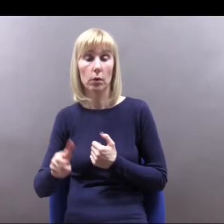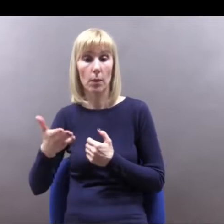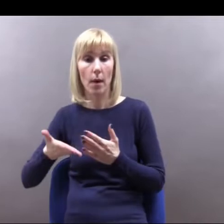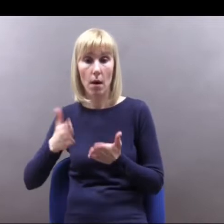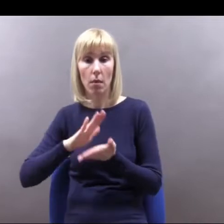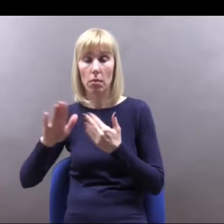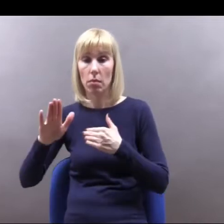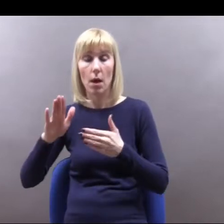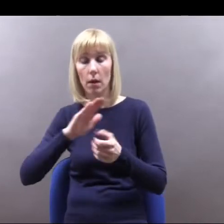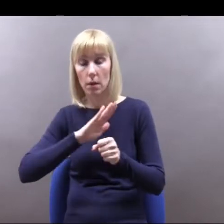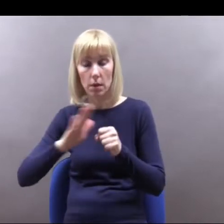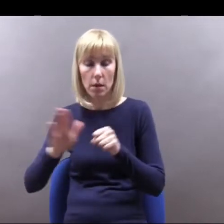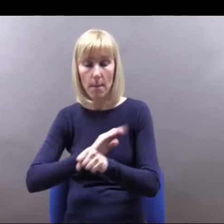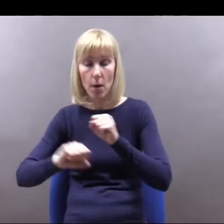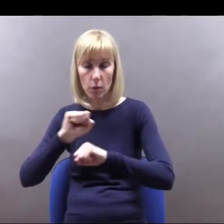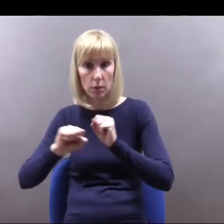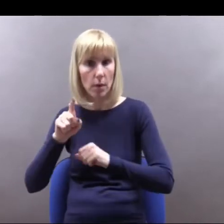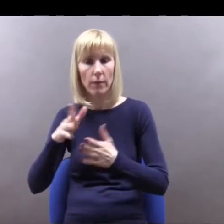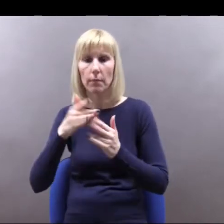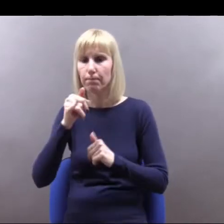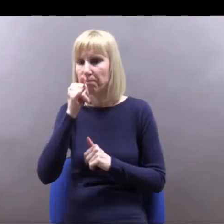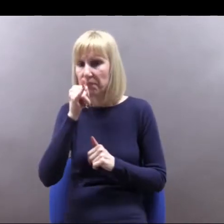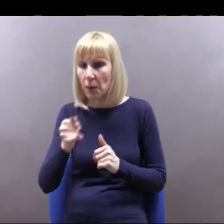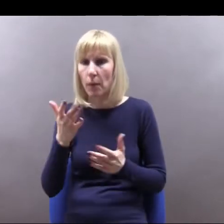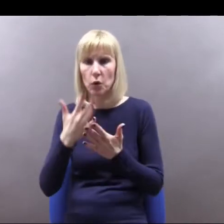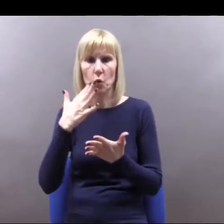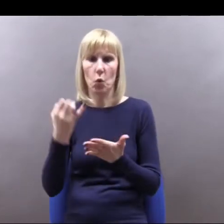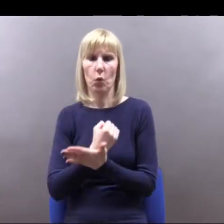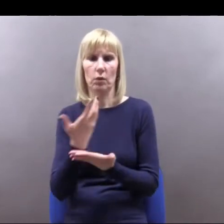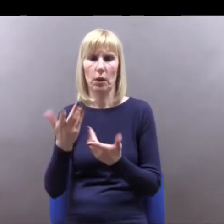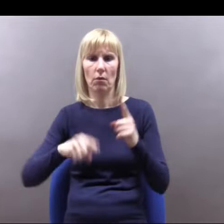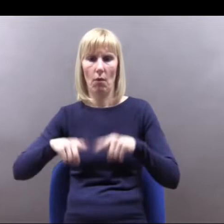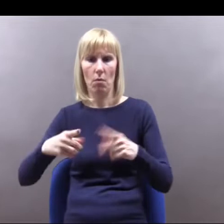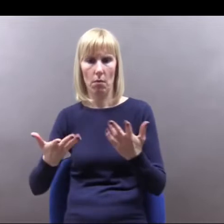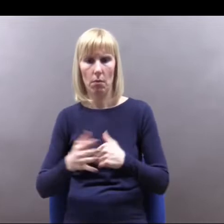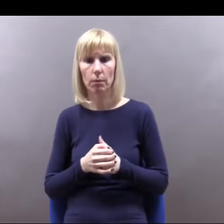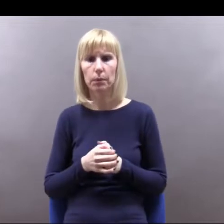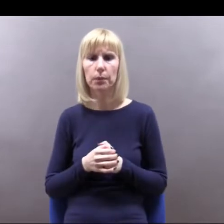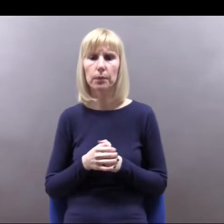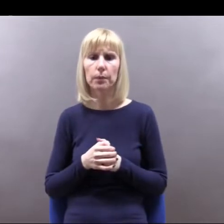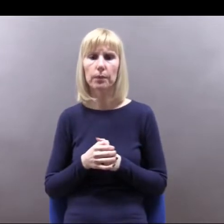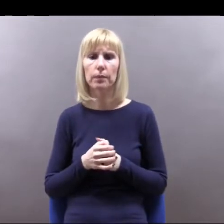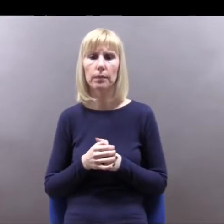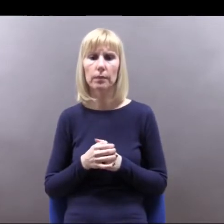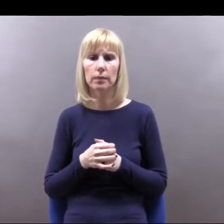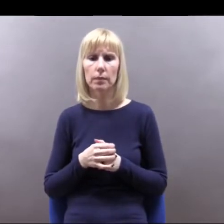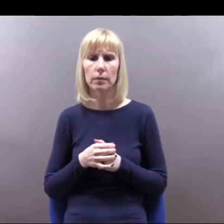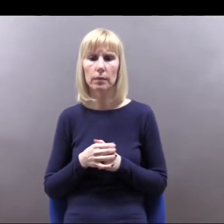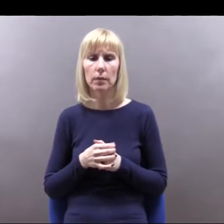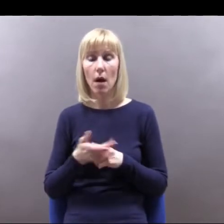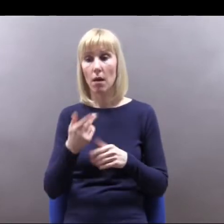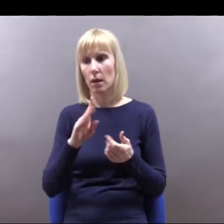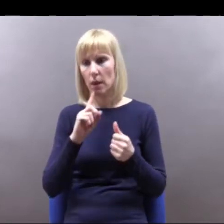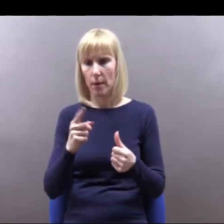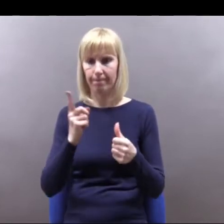przekalkulować, tak? Czyli czas dotarcia na peron w tym przypadku widzimy już minęło 19